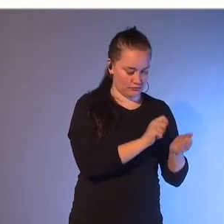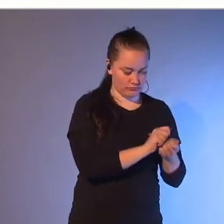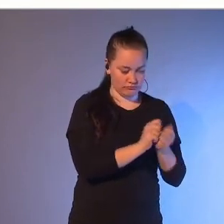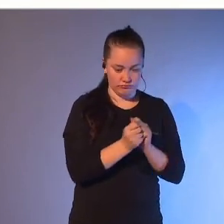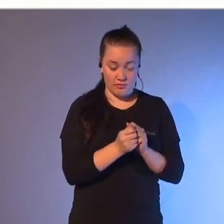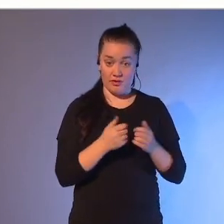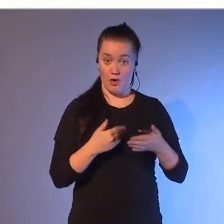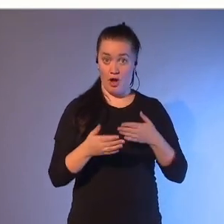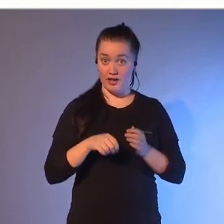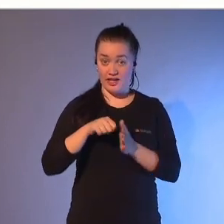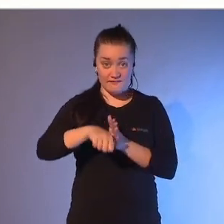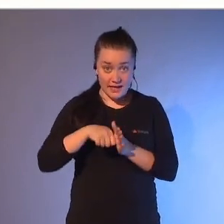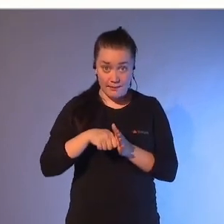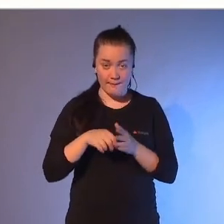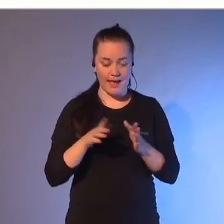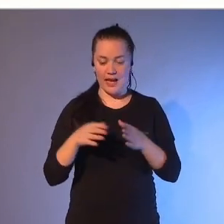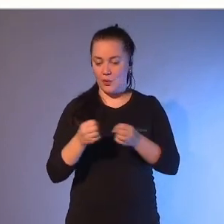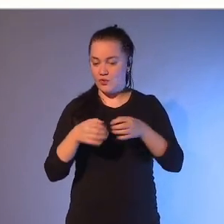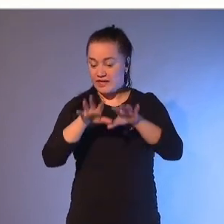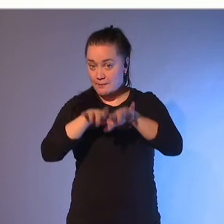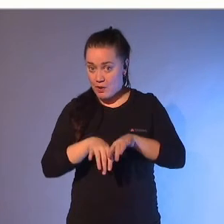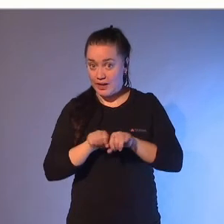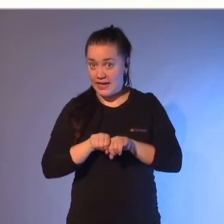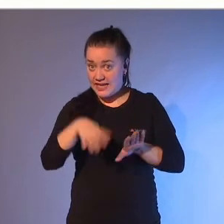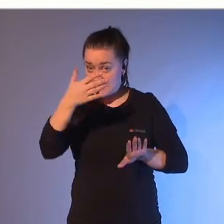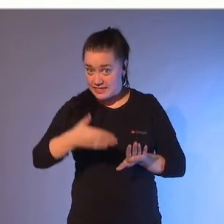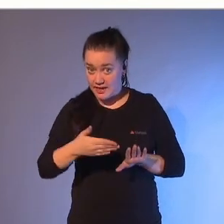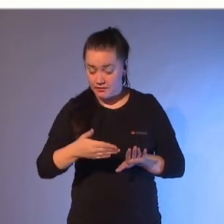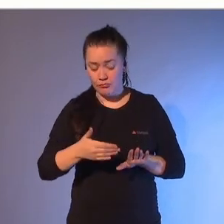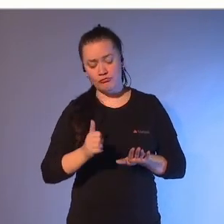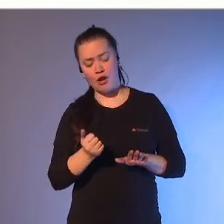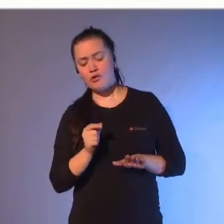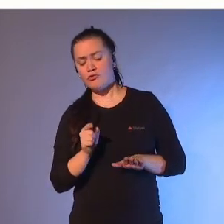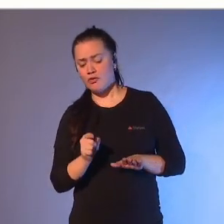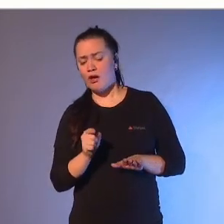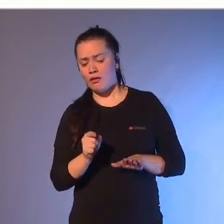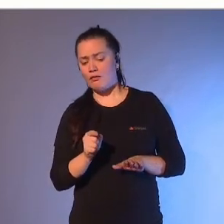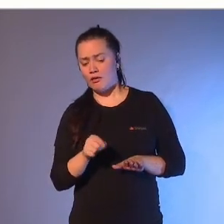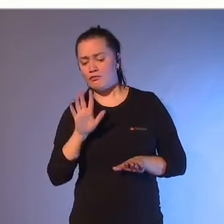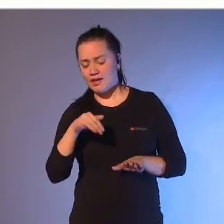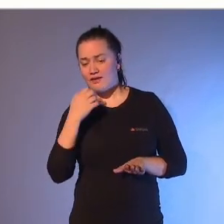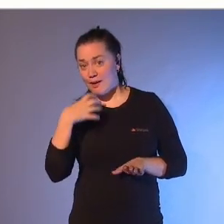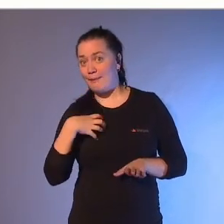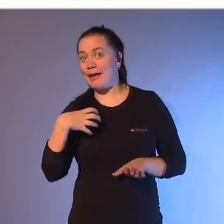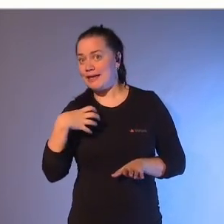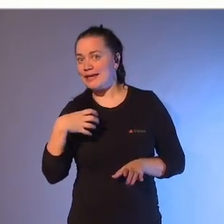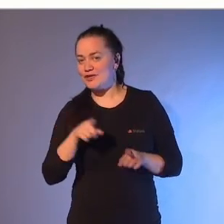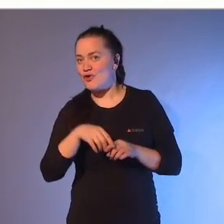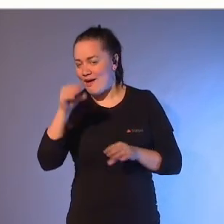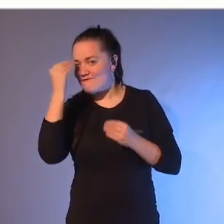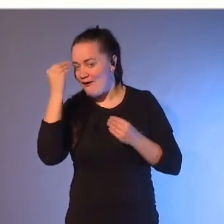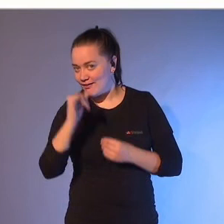en video, eller å utvikle en blogg eller en nettside, kanskje være berikende som